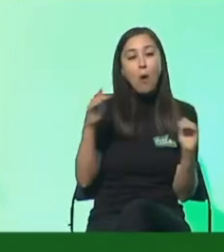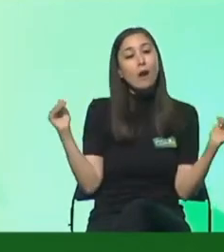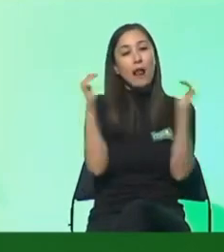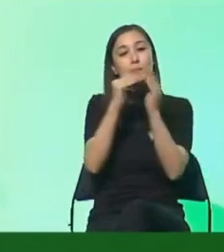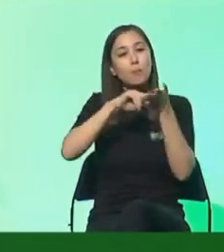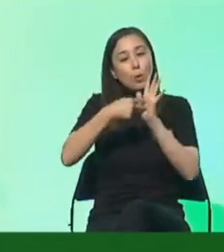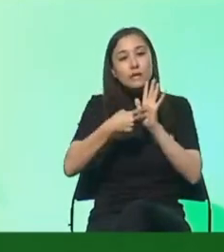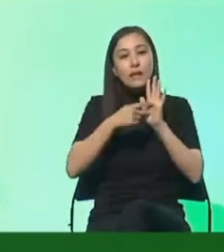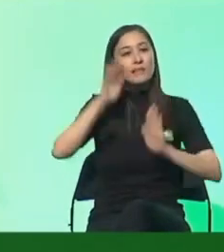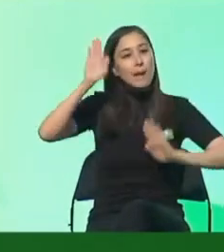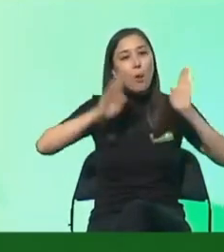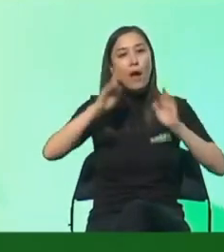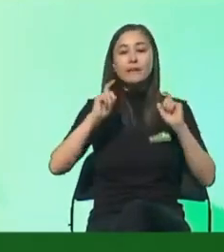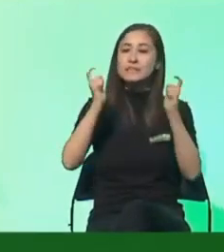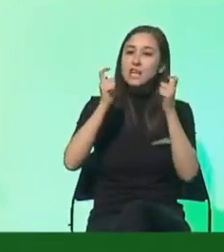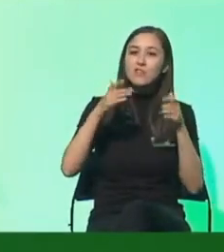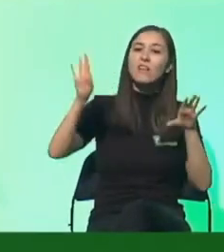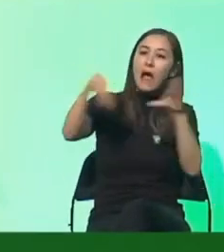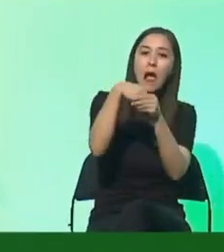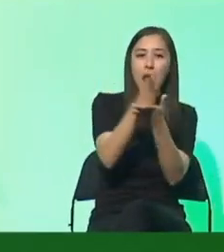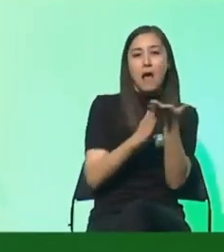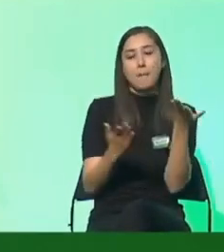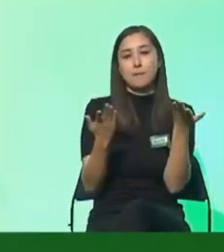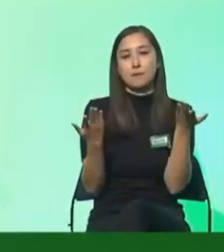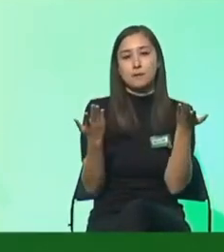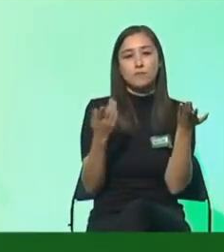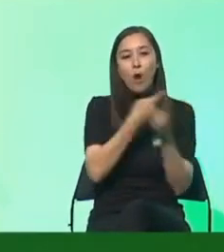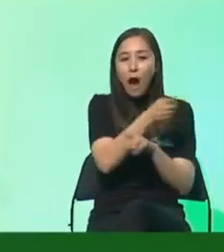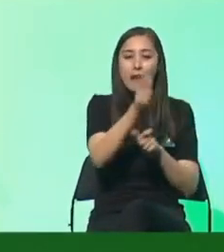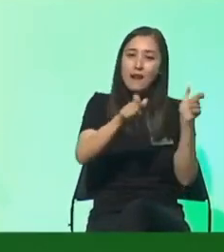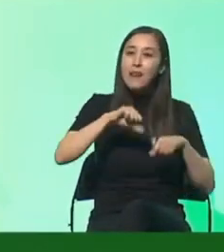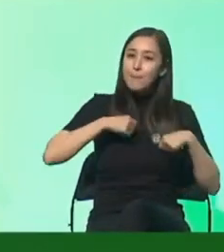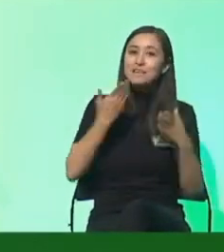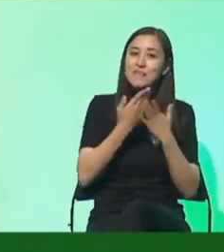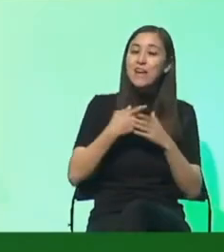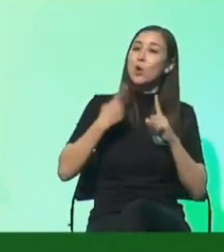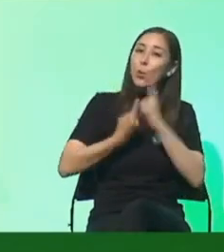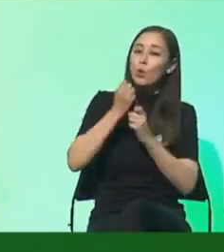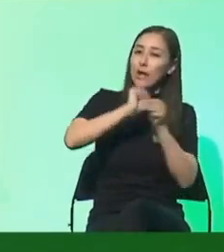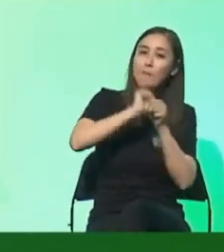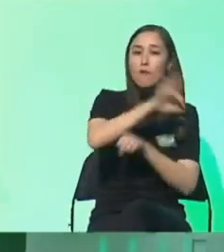politische, demokratische, gesellschaftliche Teilhabe aller, die hier leben. Das ist das, wofür wir Grüne kämpfen.